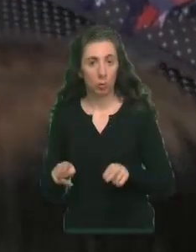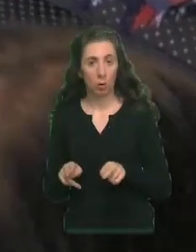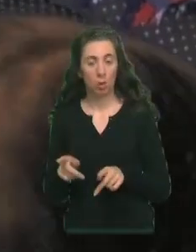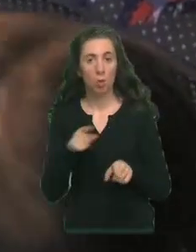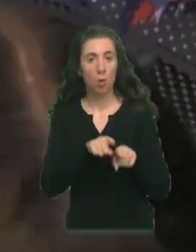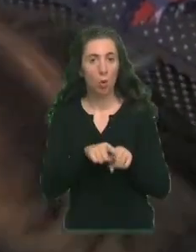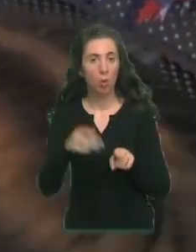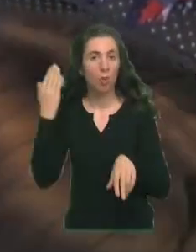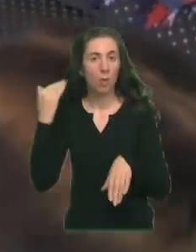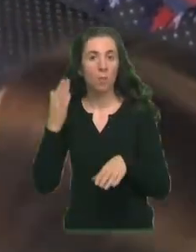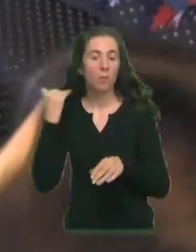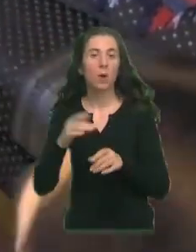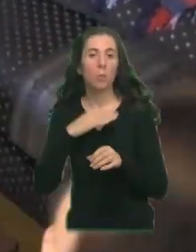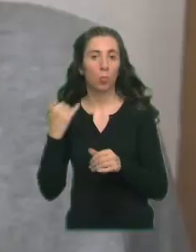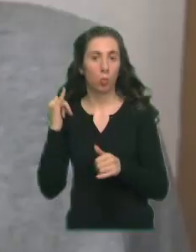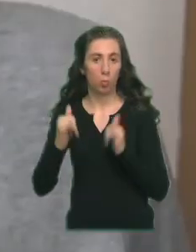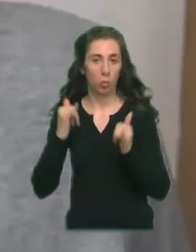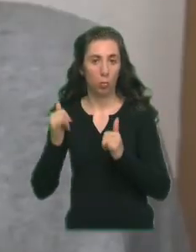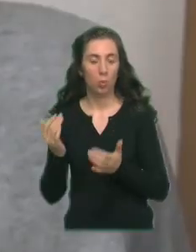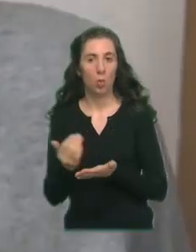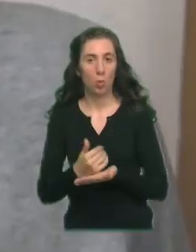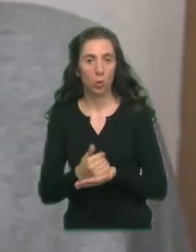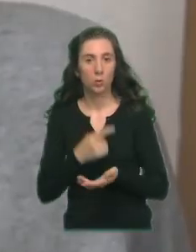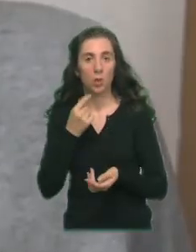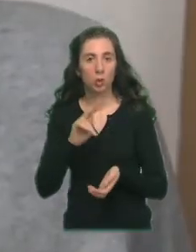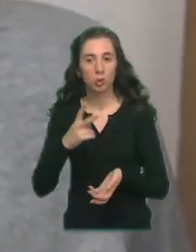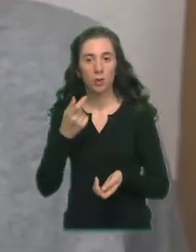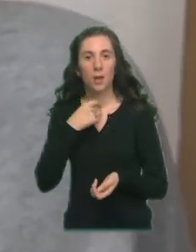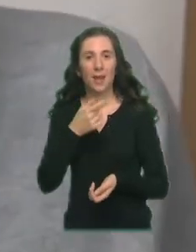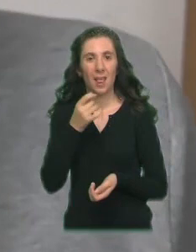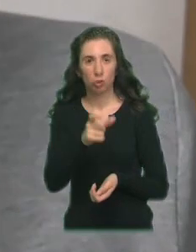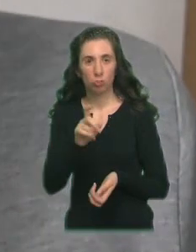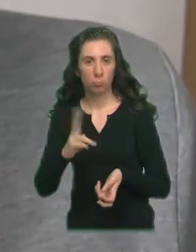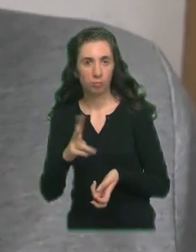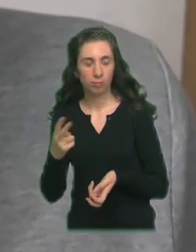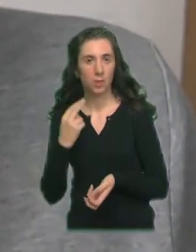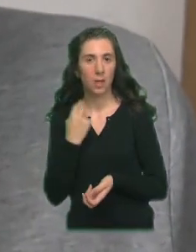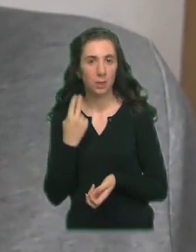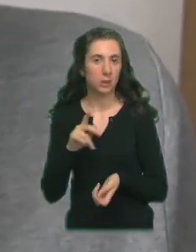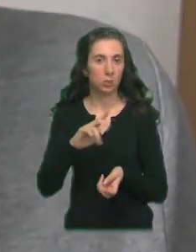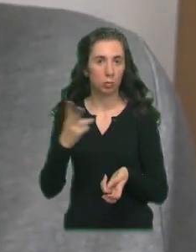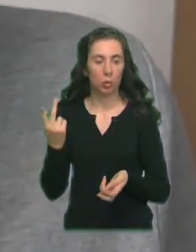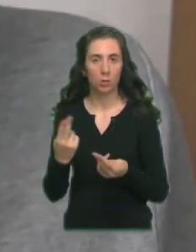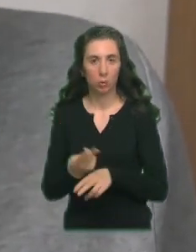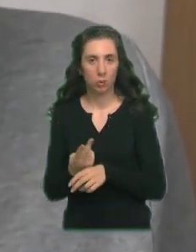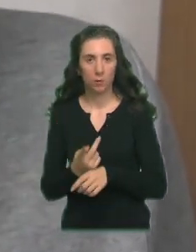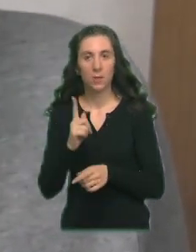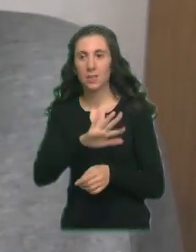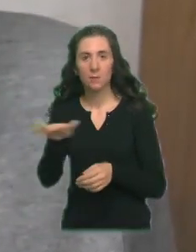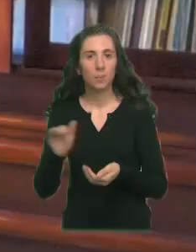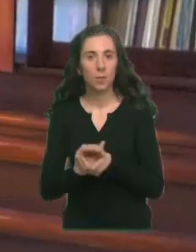S roditeljima je nekad puno putovao. Koristio bi rječnik stranih riječi prilikom putovanja i obavezno